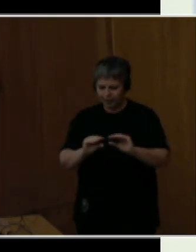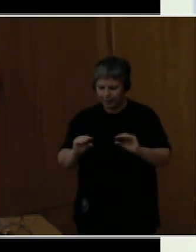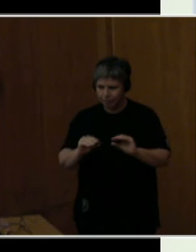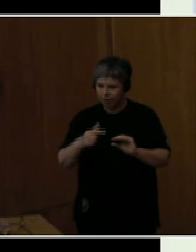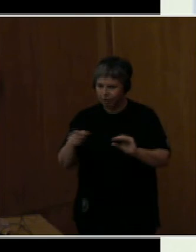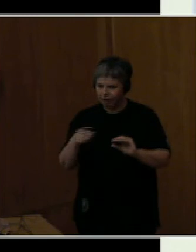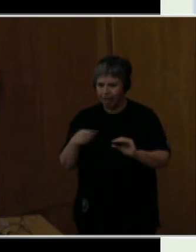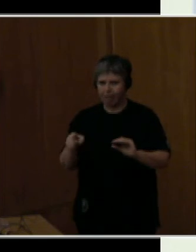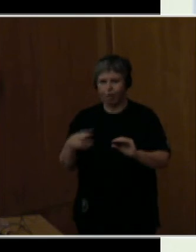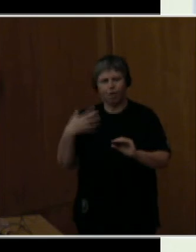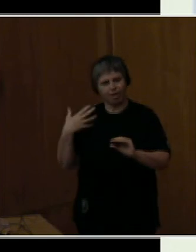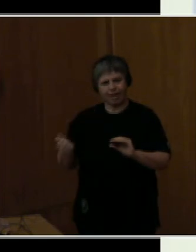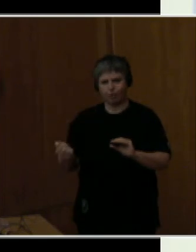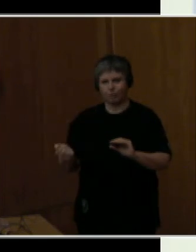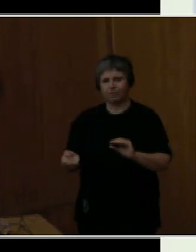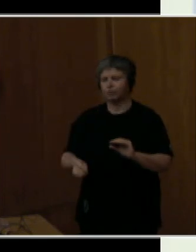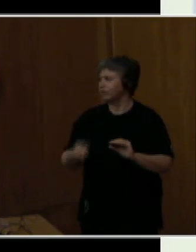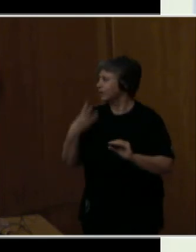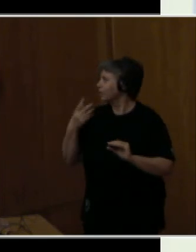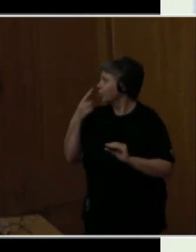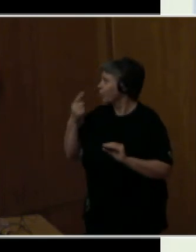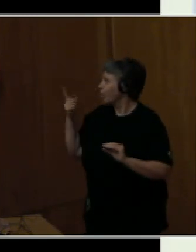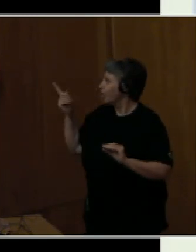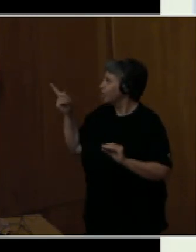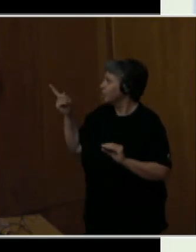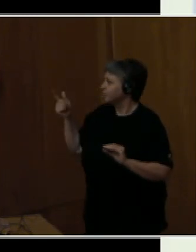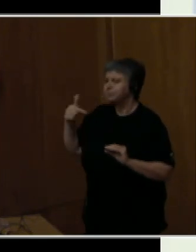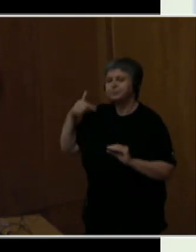λεγόμενο PON, η Passive Optical Network,